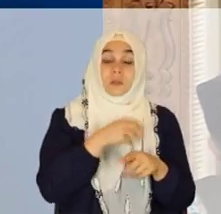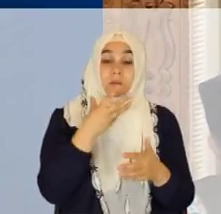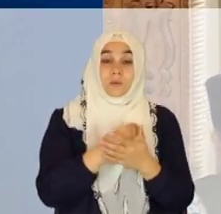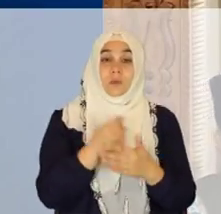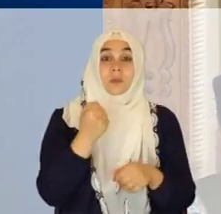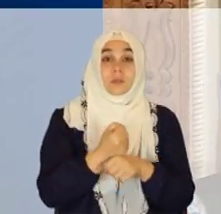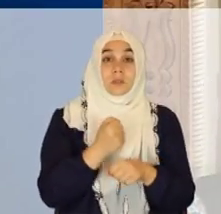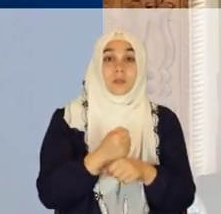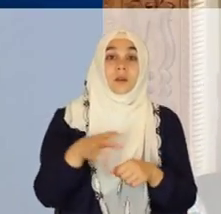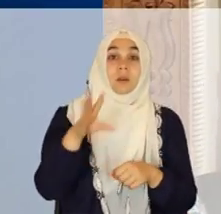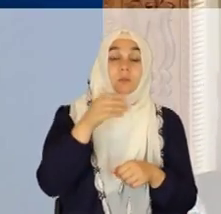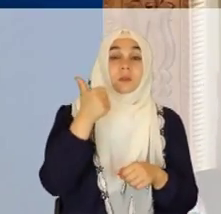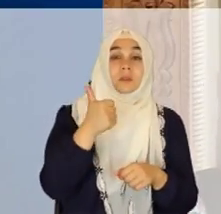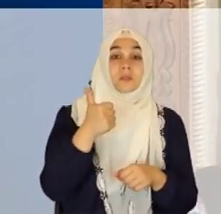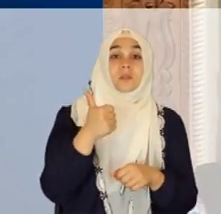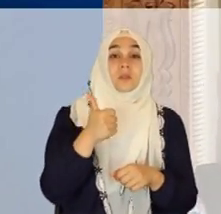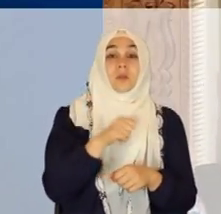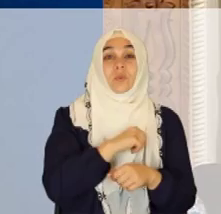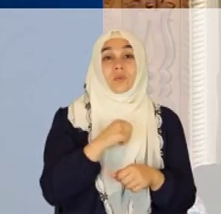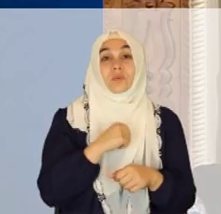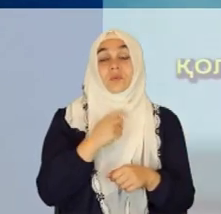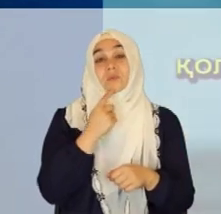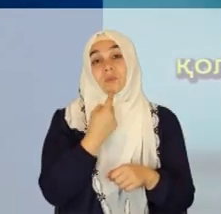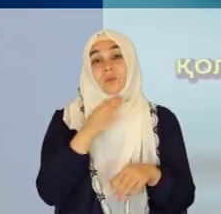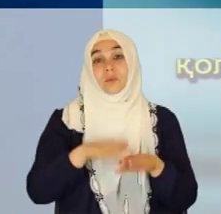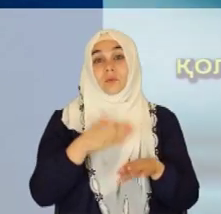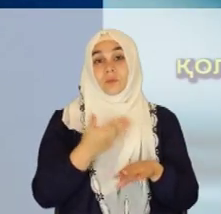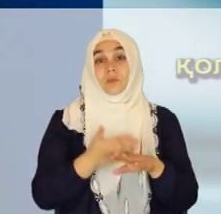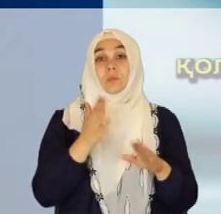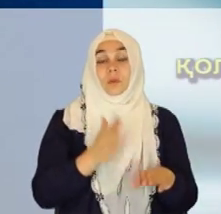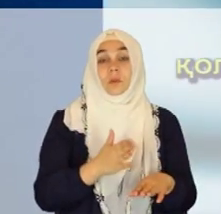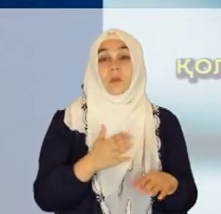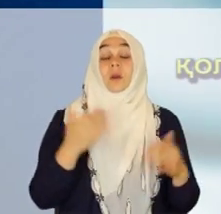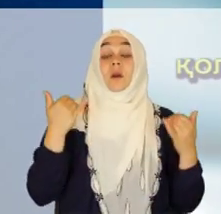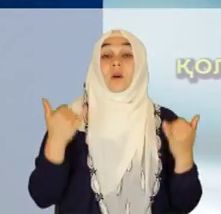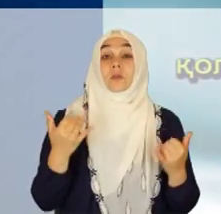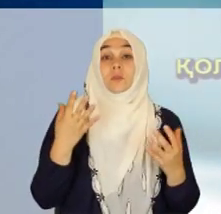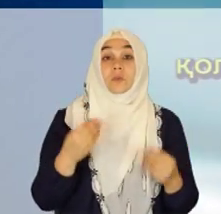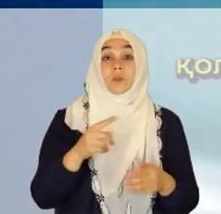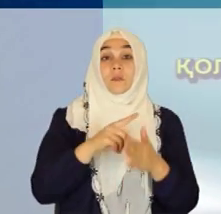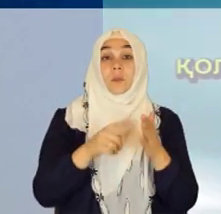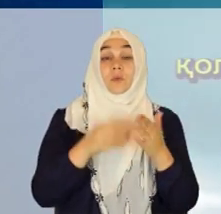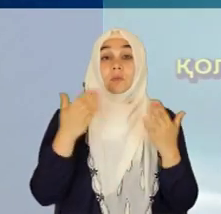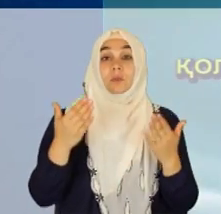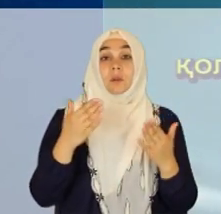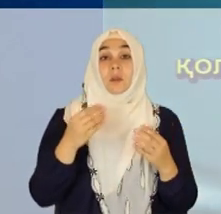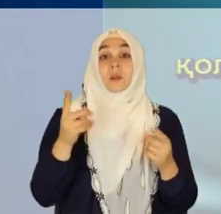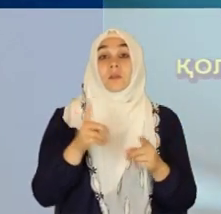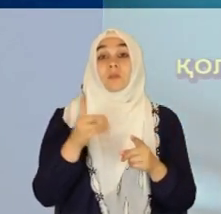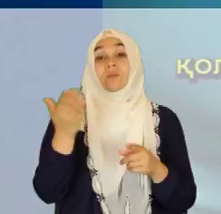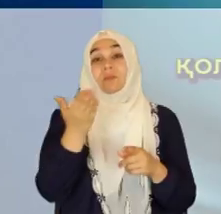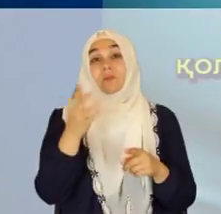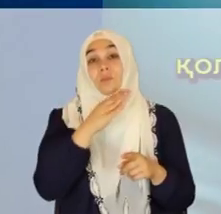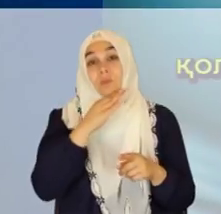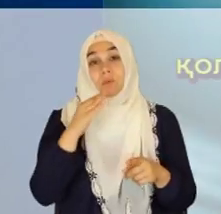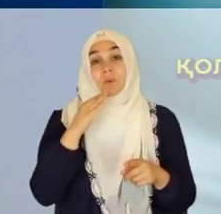yaxshi. Bo'lmasa, o'zidan ko'radi. Savol: hozirgi kunda Alloh roziligi uchun sadaqa